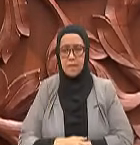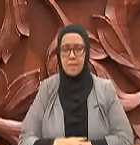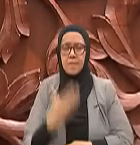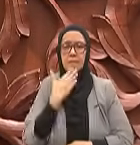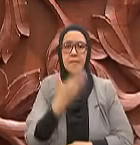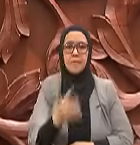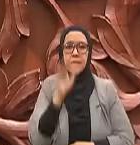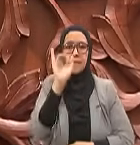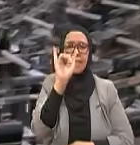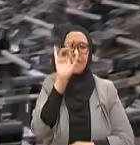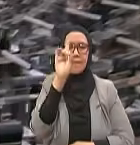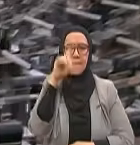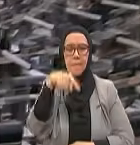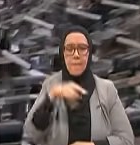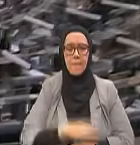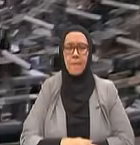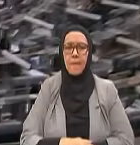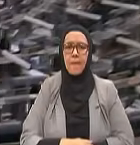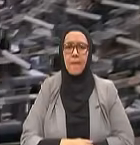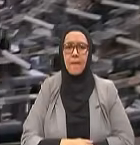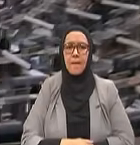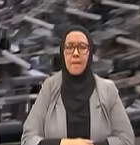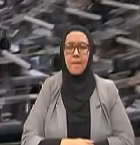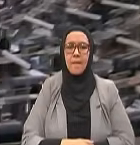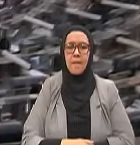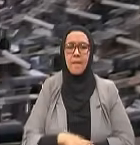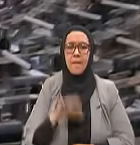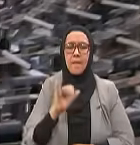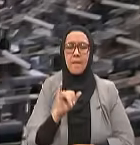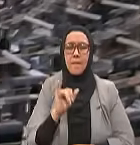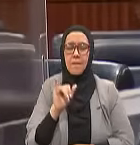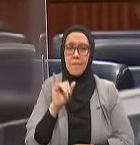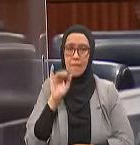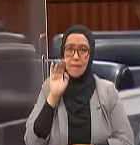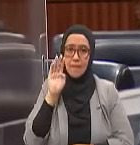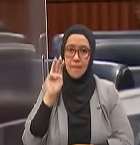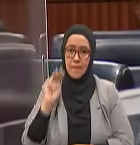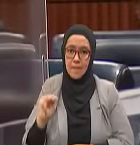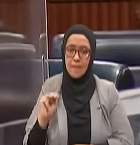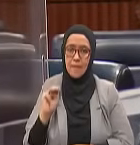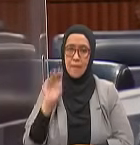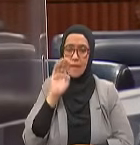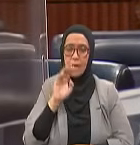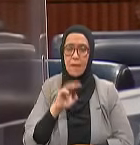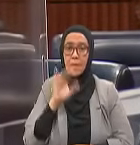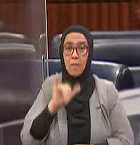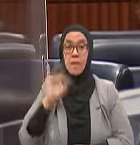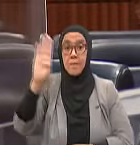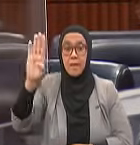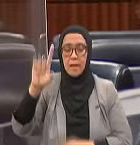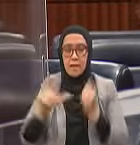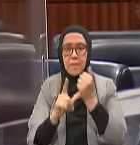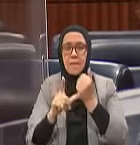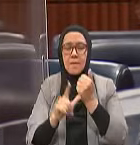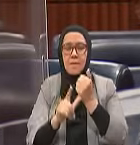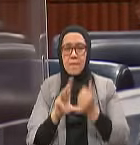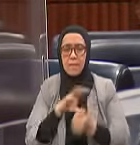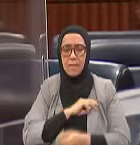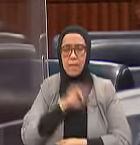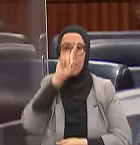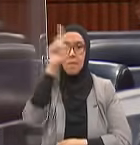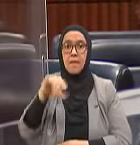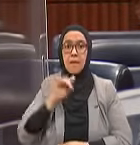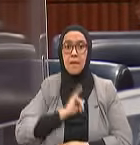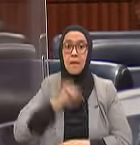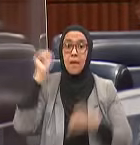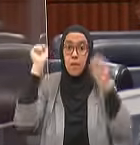dipertua yang berobat timbalan menteri soalan saya Bolehkah Perdana Menteri